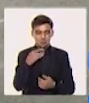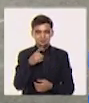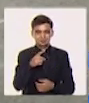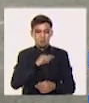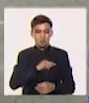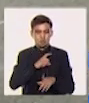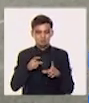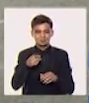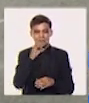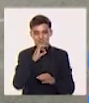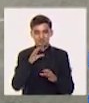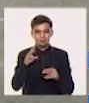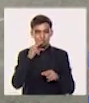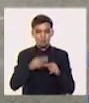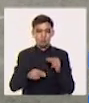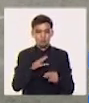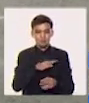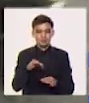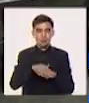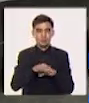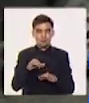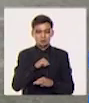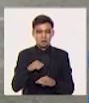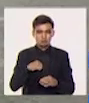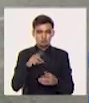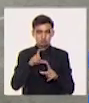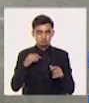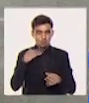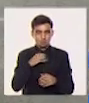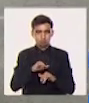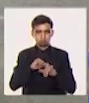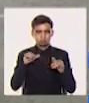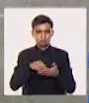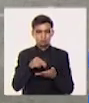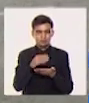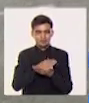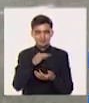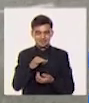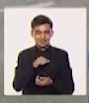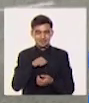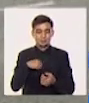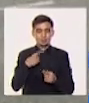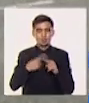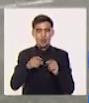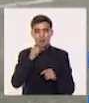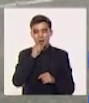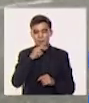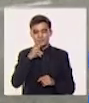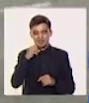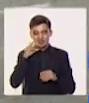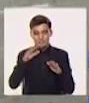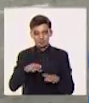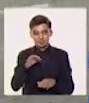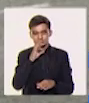осы дәрі-дәрмектің таусылуына халық арасындағы сұраныстың артуы себеп болған. Ал өзге дәріханадағылар дәл